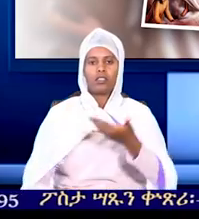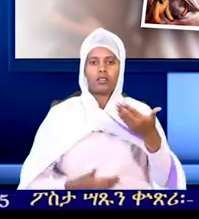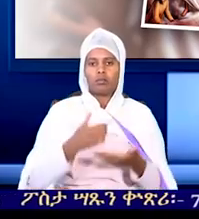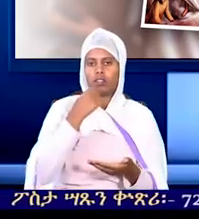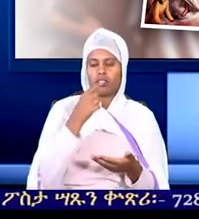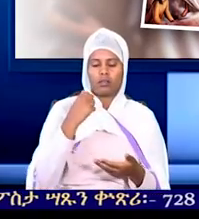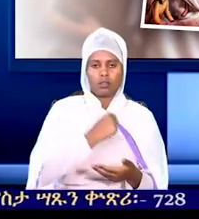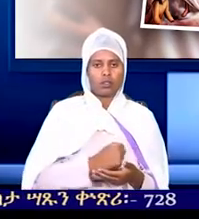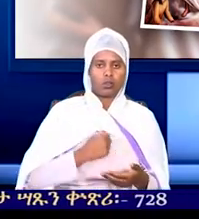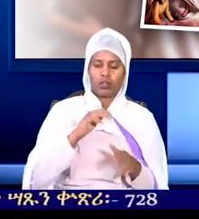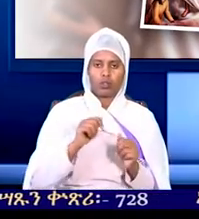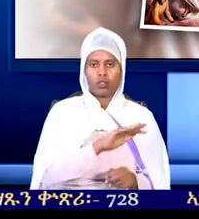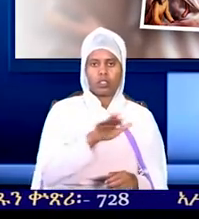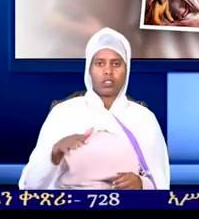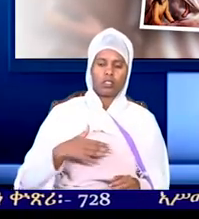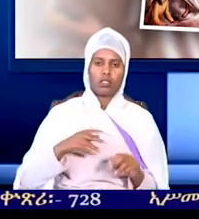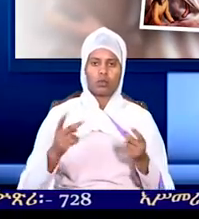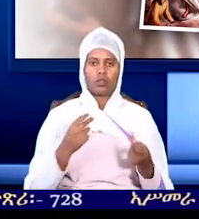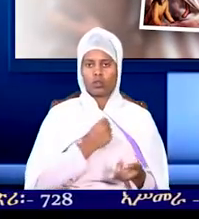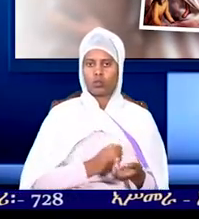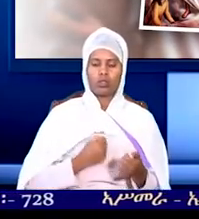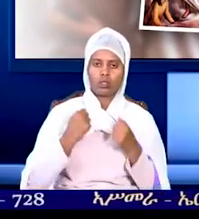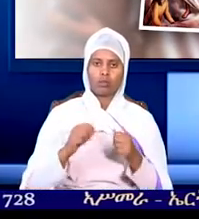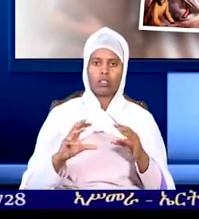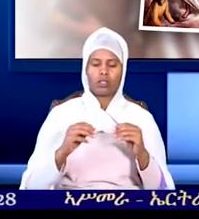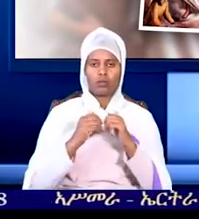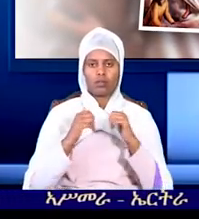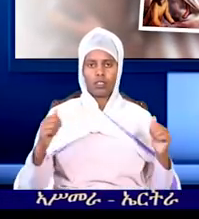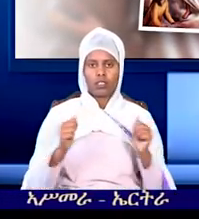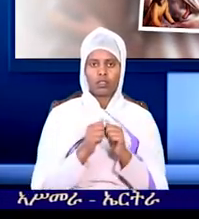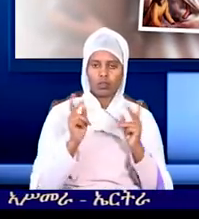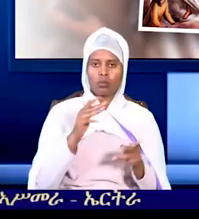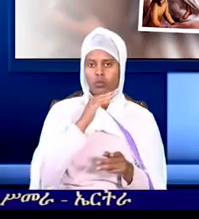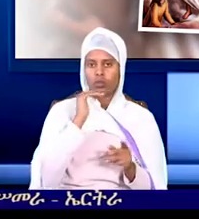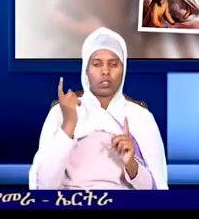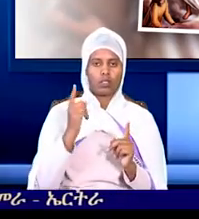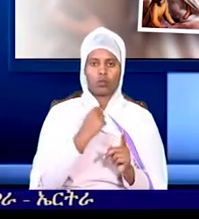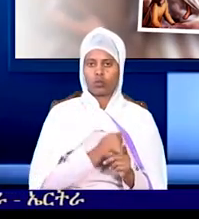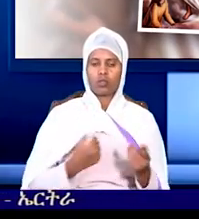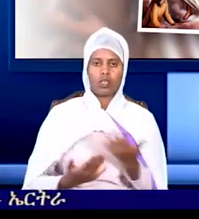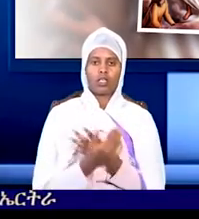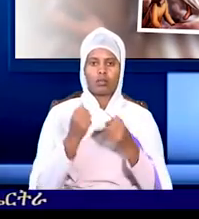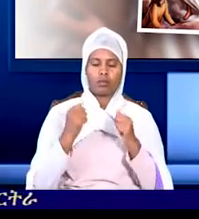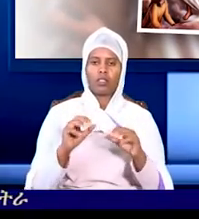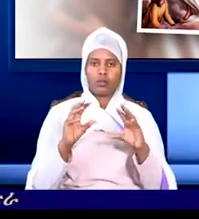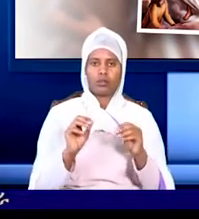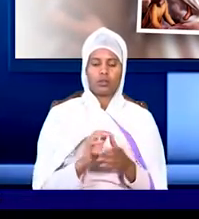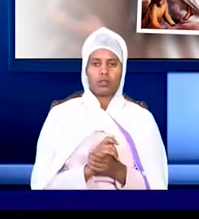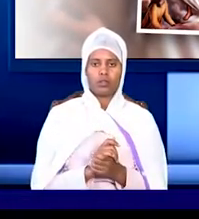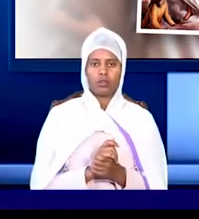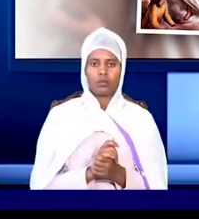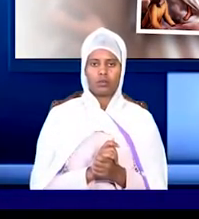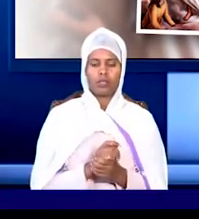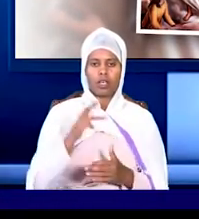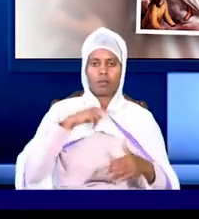ኣበይ ኮይነ እዲ ዝምር እናበለ ክጉህ ይኽእል እዩ። ንሕና እውን ክንጉህ ይግባአና ምፍላይና ግን ስ ይኮነን ክንጉህ ድማ ይግባአናኒ በታ